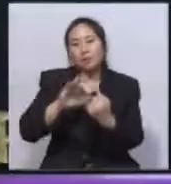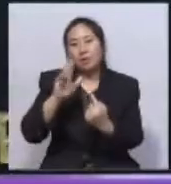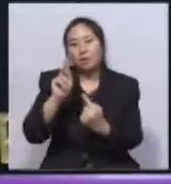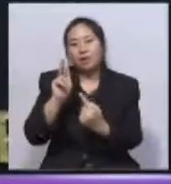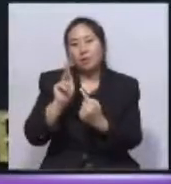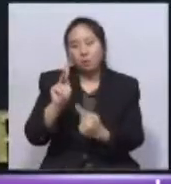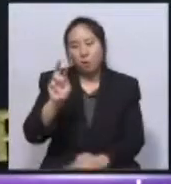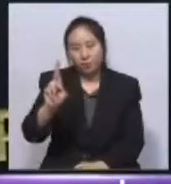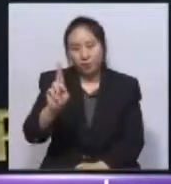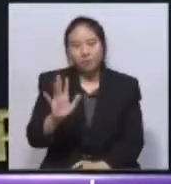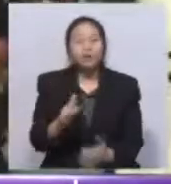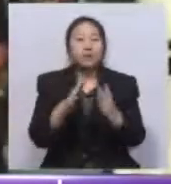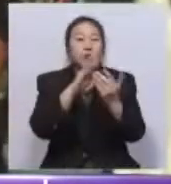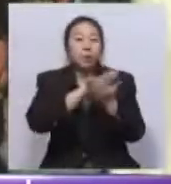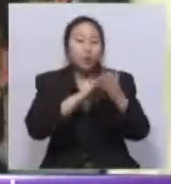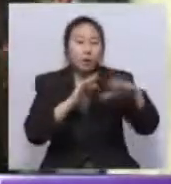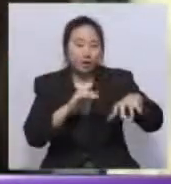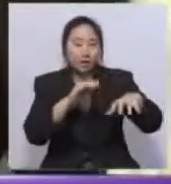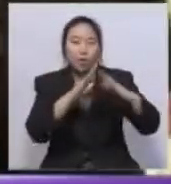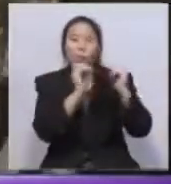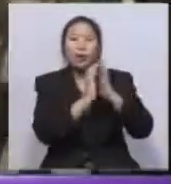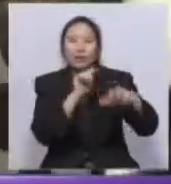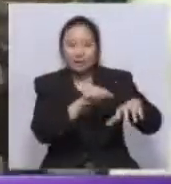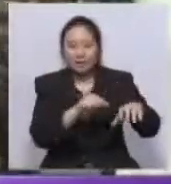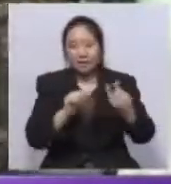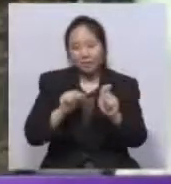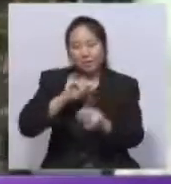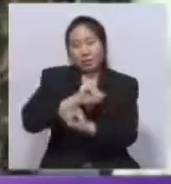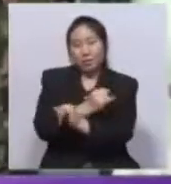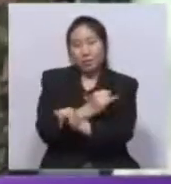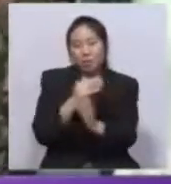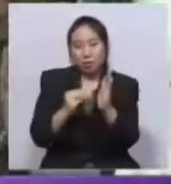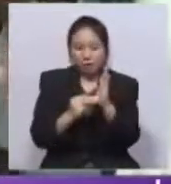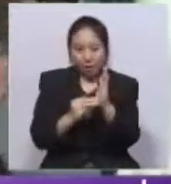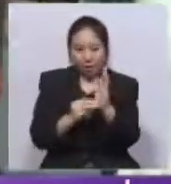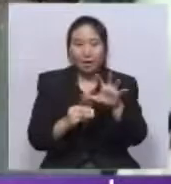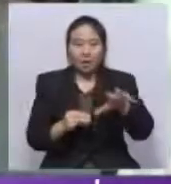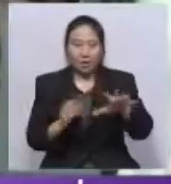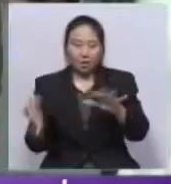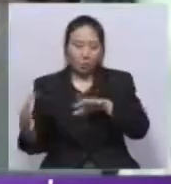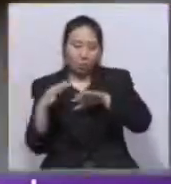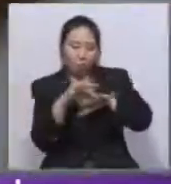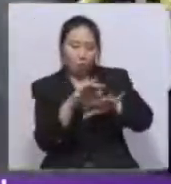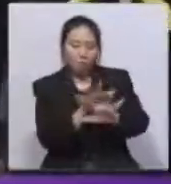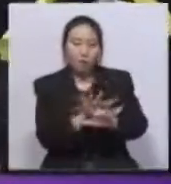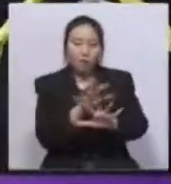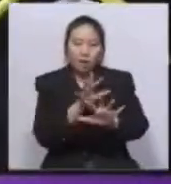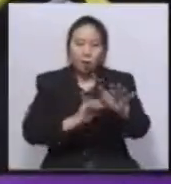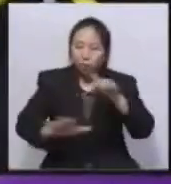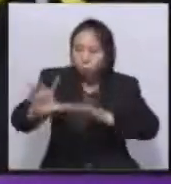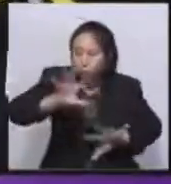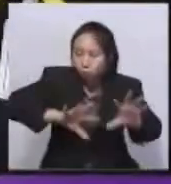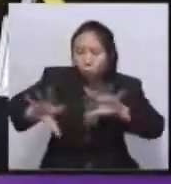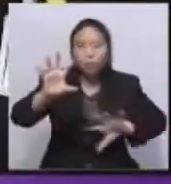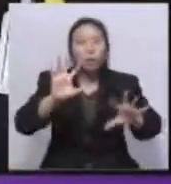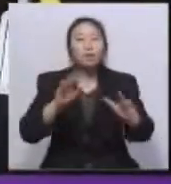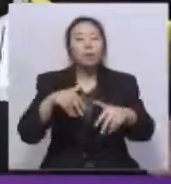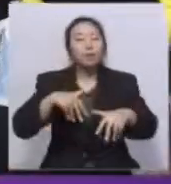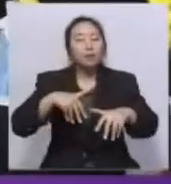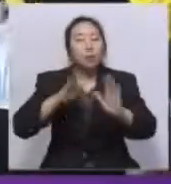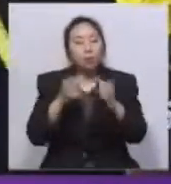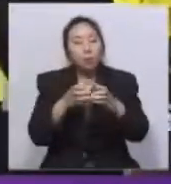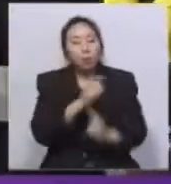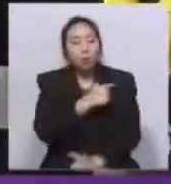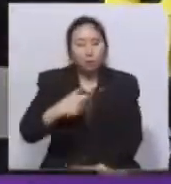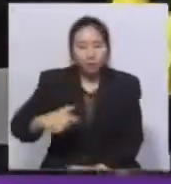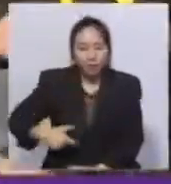ที่โรงเรียนวัดเสมียนนารีเขตจตุจักรกรุงเทพมหานครเป็นจุดรวมพลปล่อยแถวหน่วยพระราชทานและประชาชนจิตอาสาเราทำ